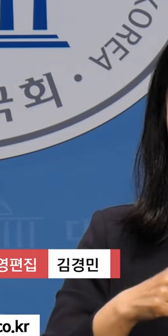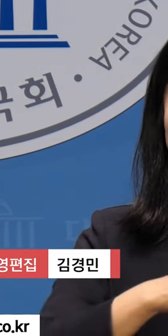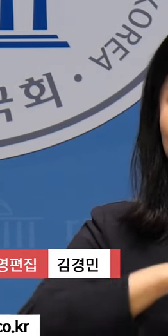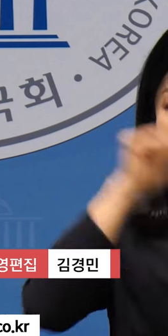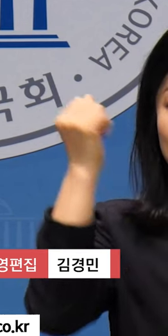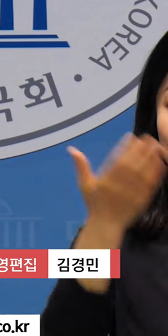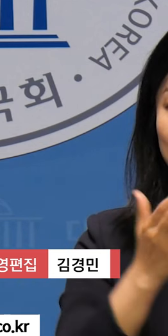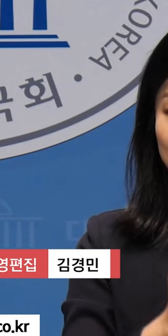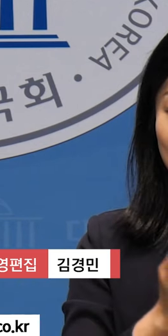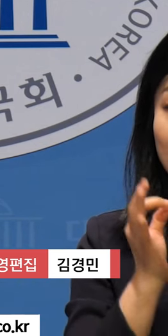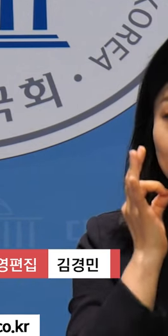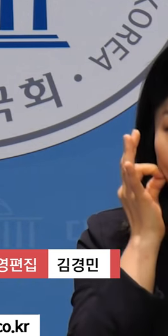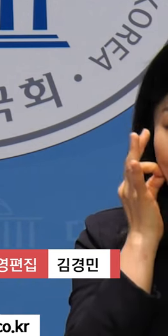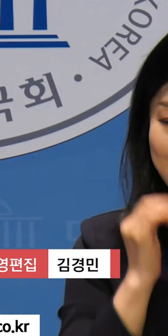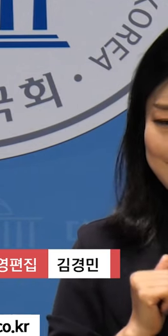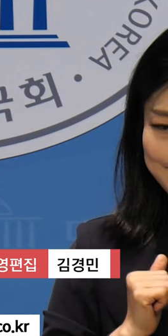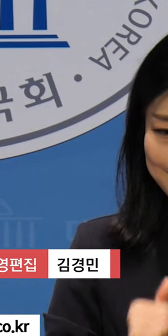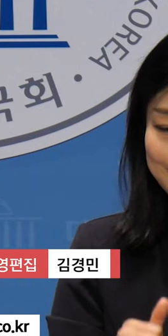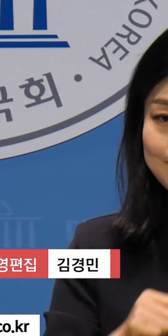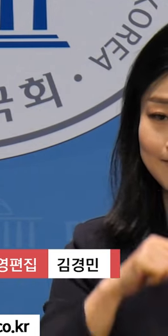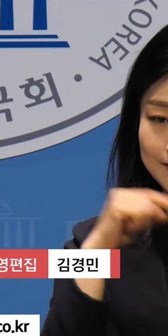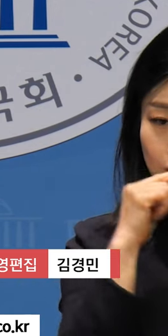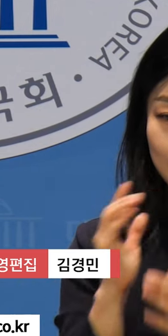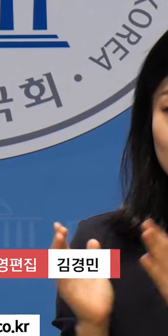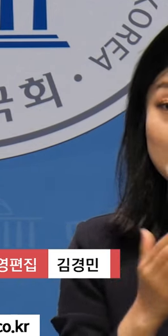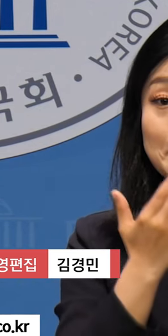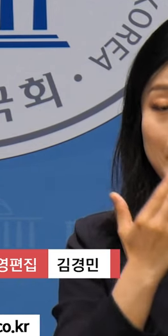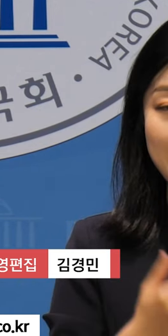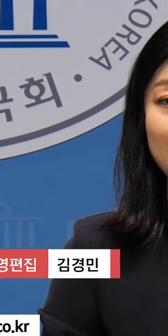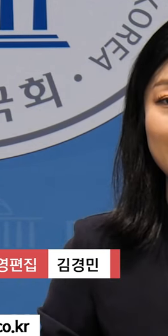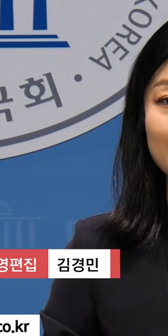노력하겠습니다. 성실하겠습니다.